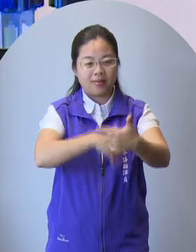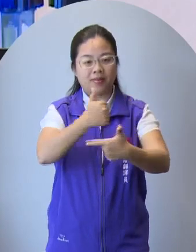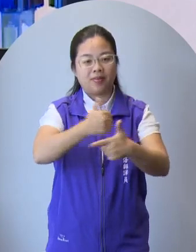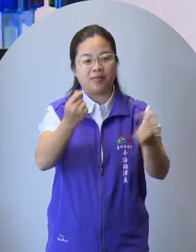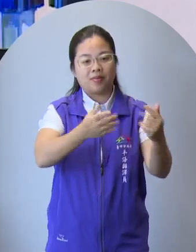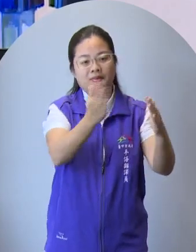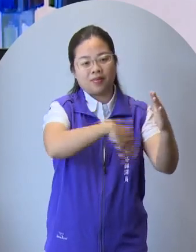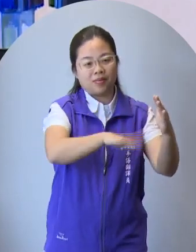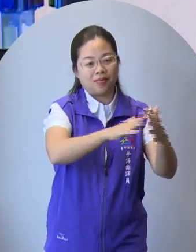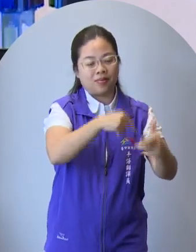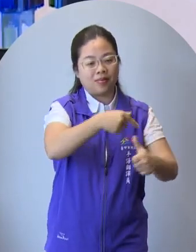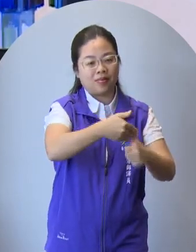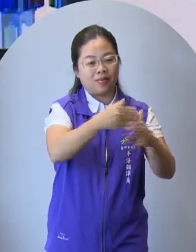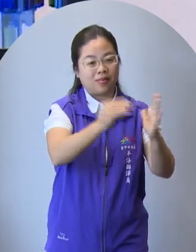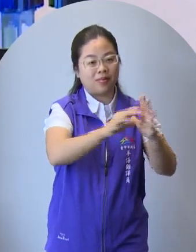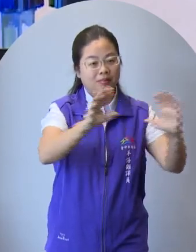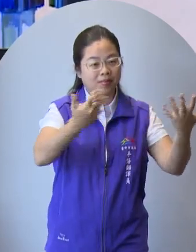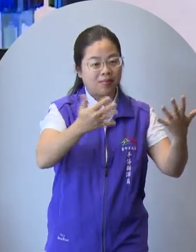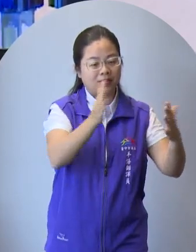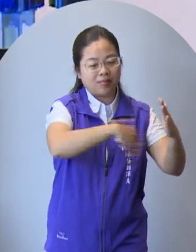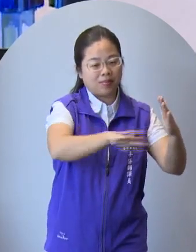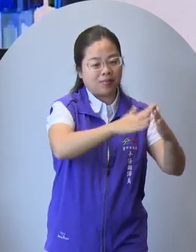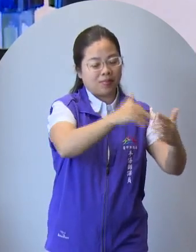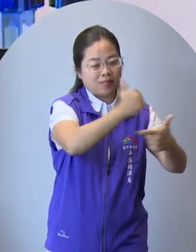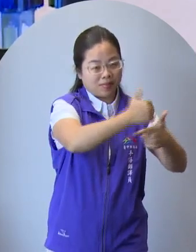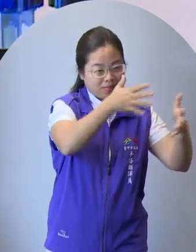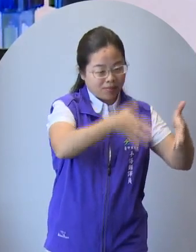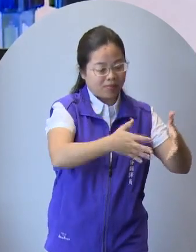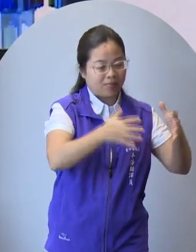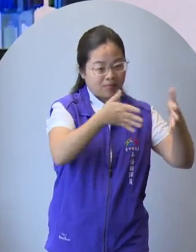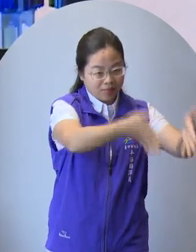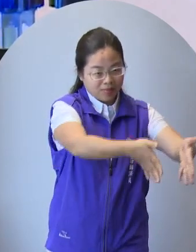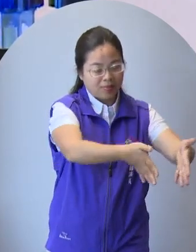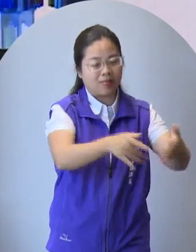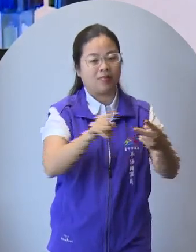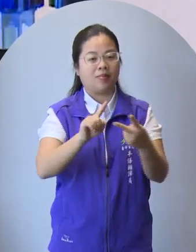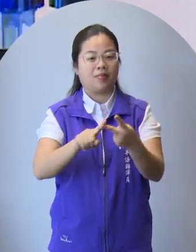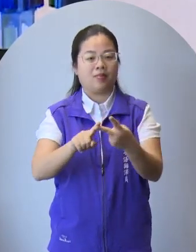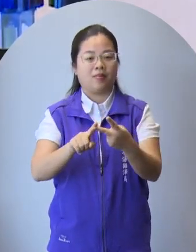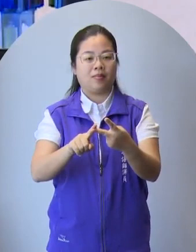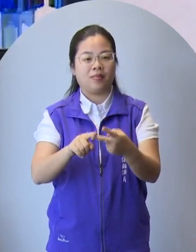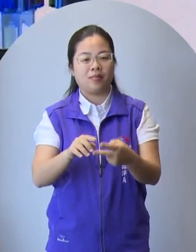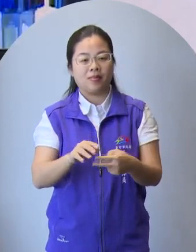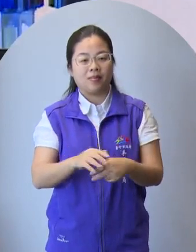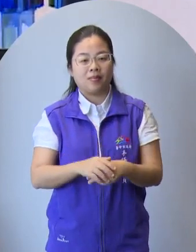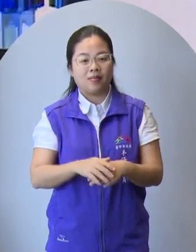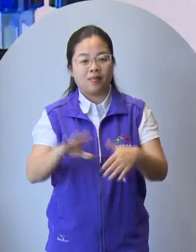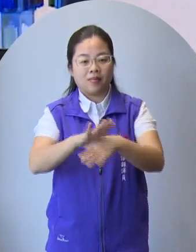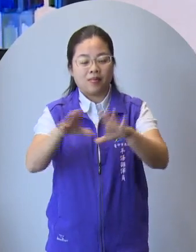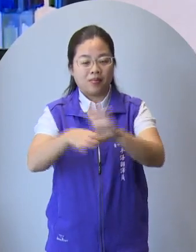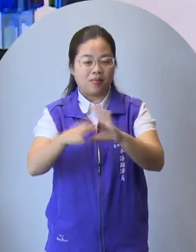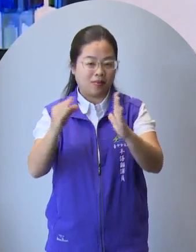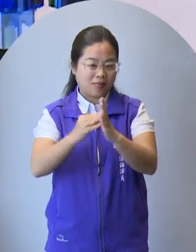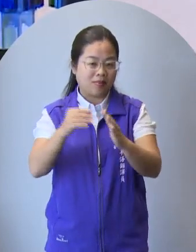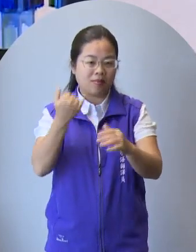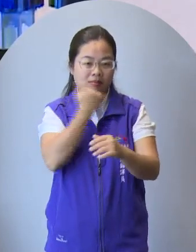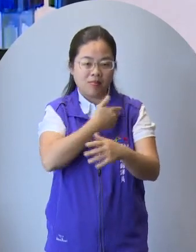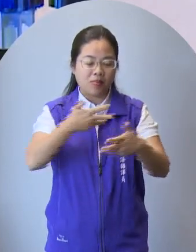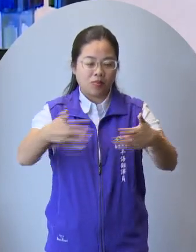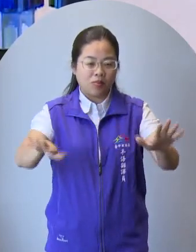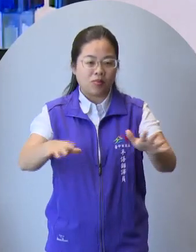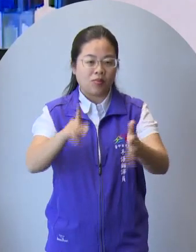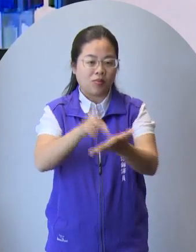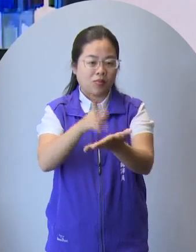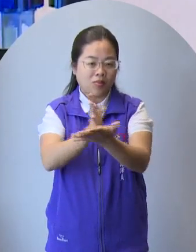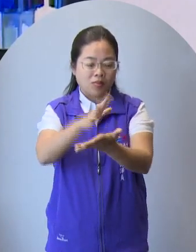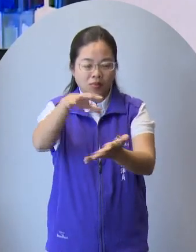以学校教育局来讲，它大概就是学校建设哈。那以这个文化局来讲，它有很多的图书场